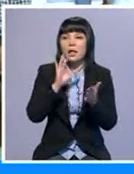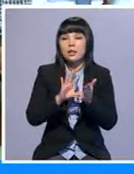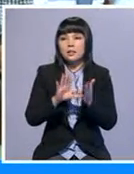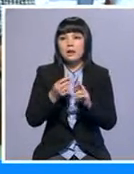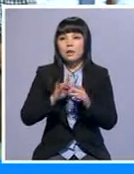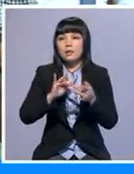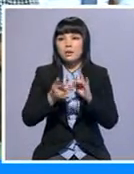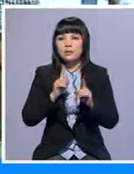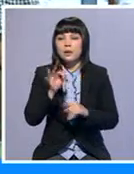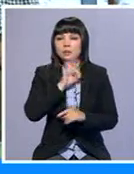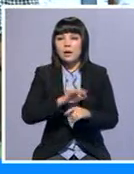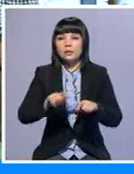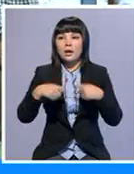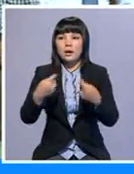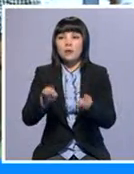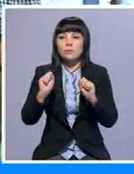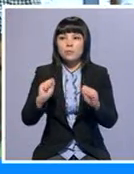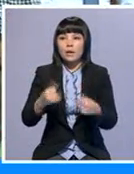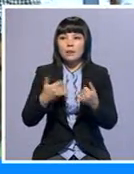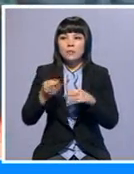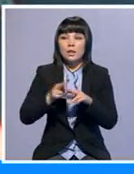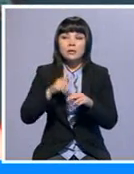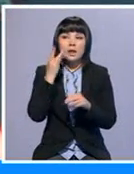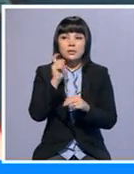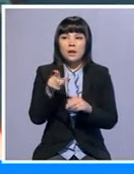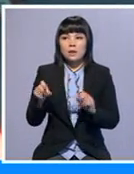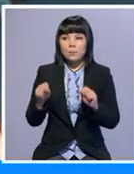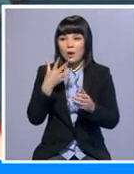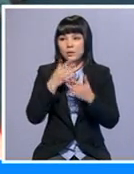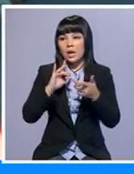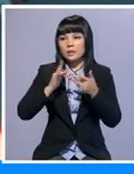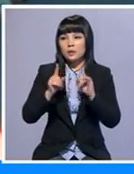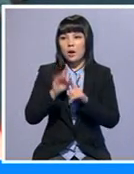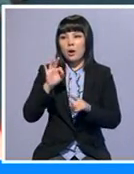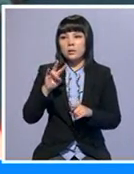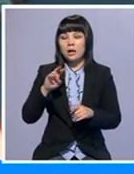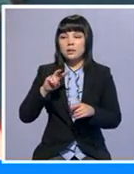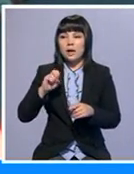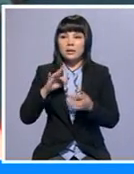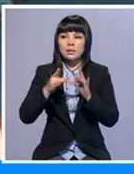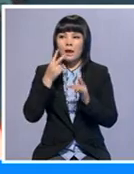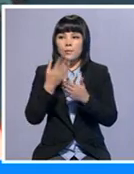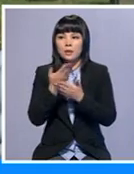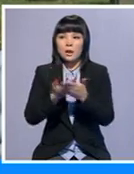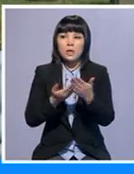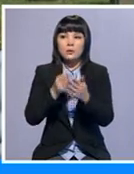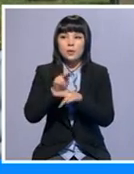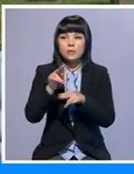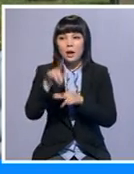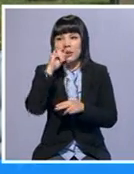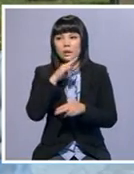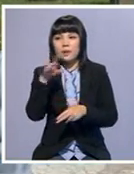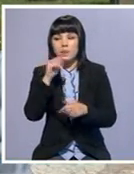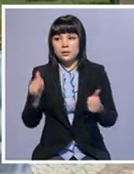киіз үйді жиі қолдануға кеңес берді. Сондай ақ қауымдастық жастарды өз сайттарында онлайн түрде тіл үйрету курстарына шақырды. Әр